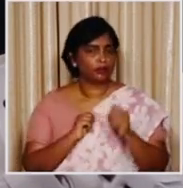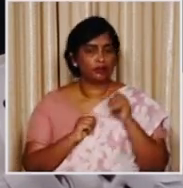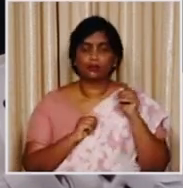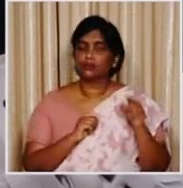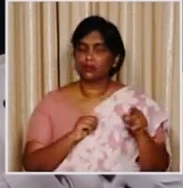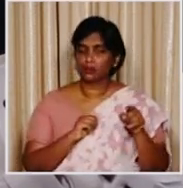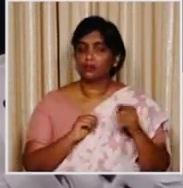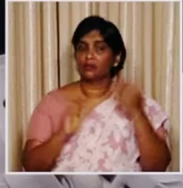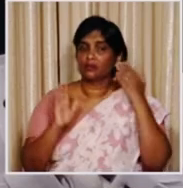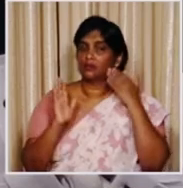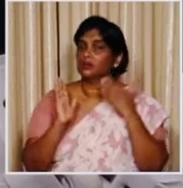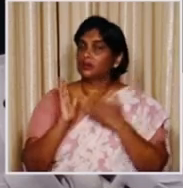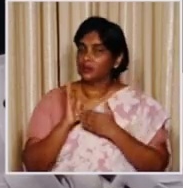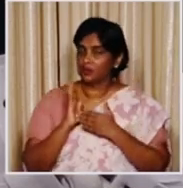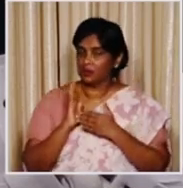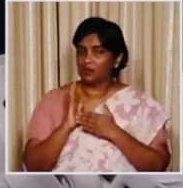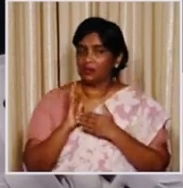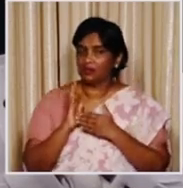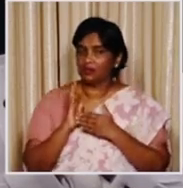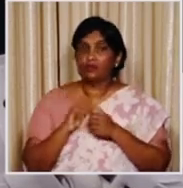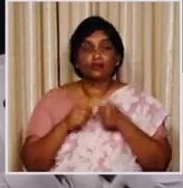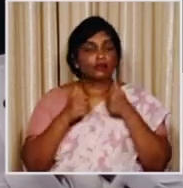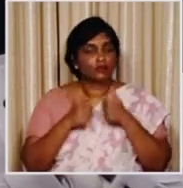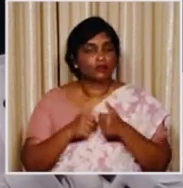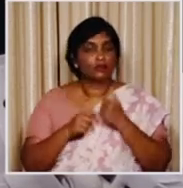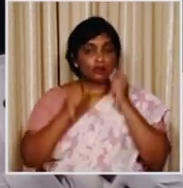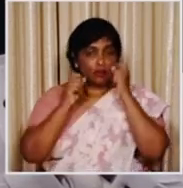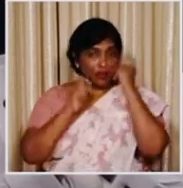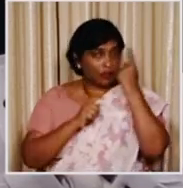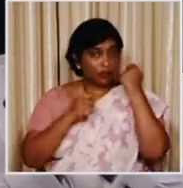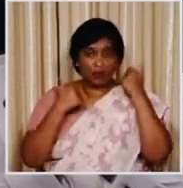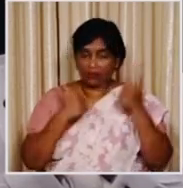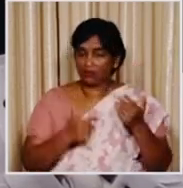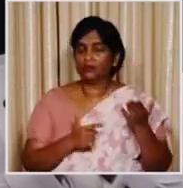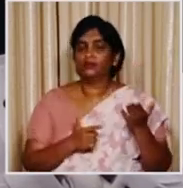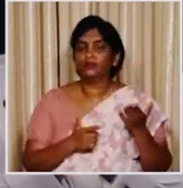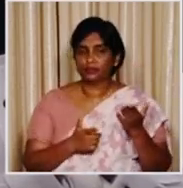ඉතින් මේවා පිළිබඳව මේවා හරියට දැනුවත් වුණාද මේ අය?